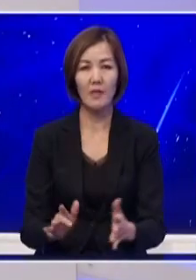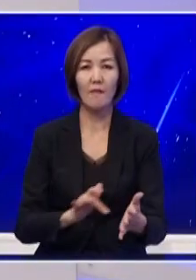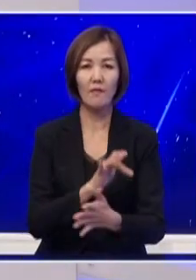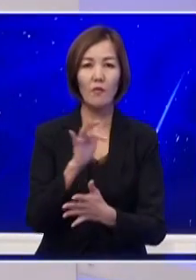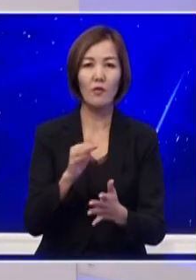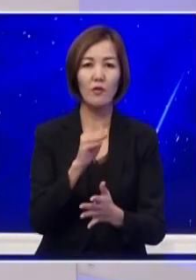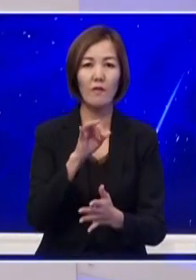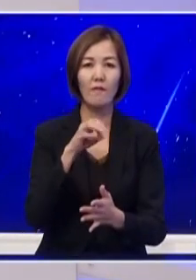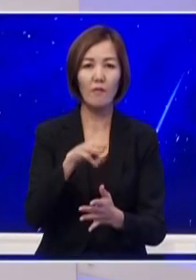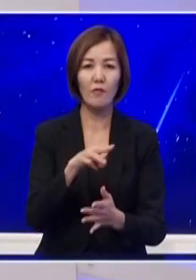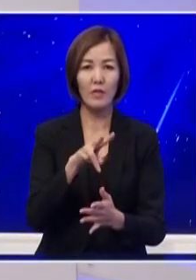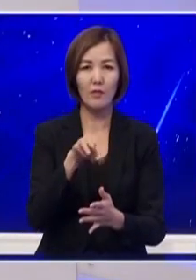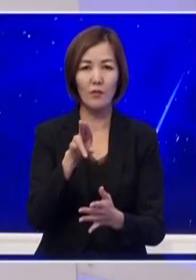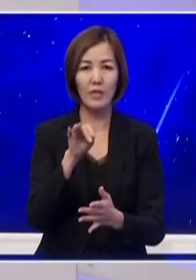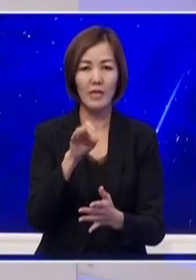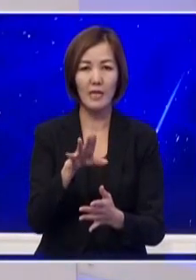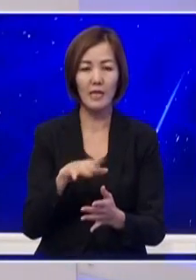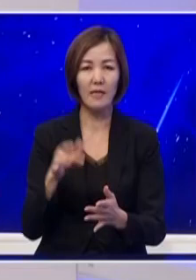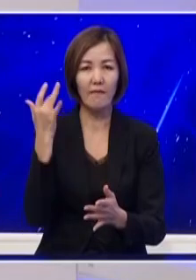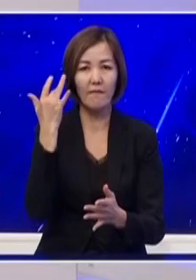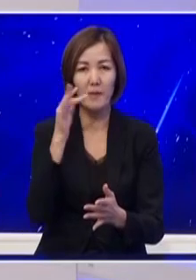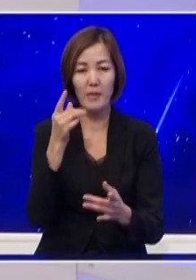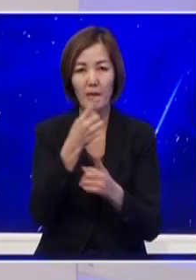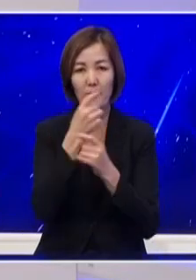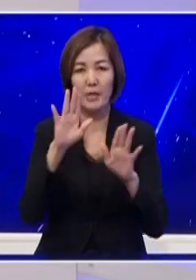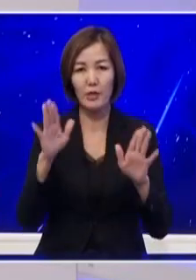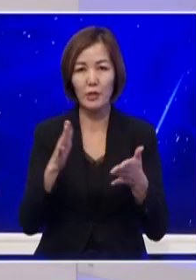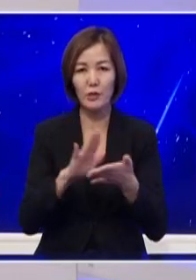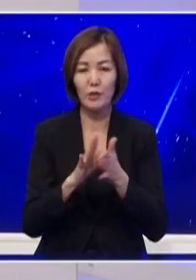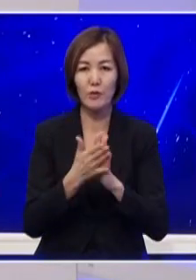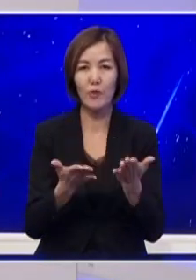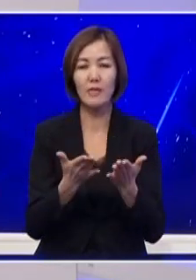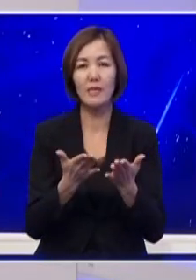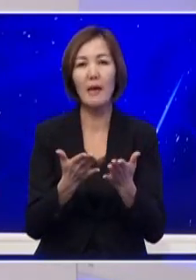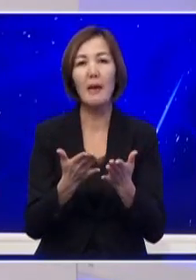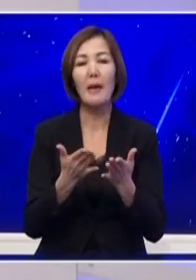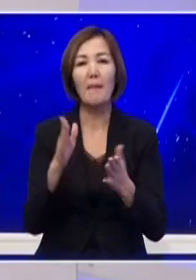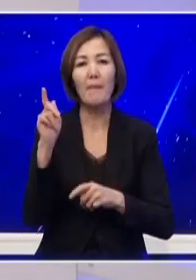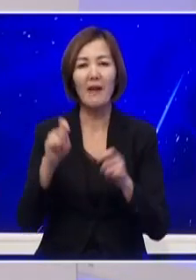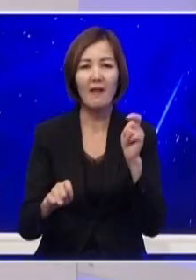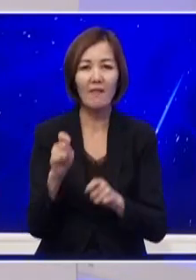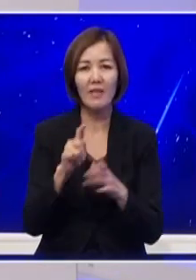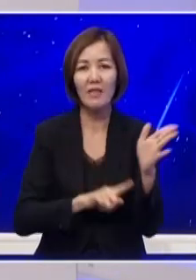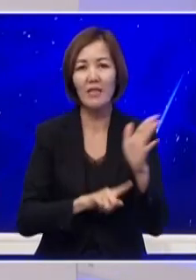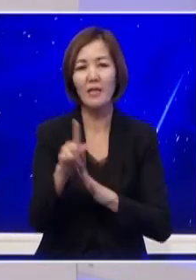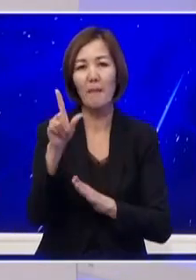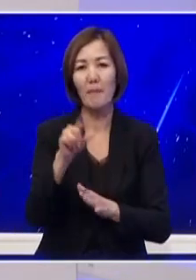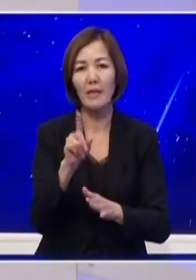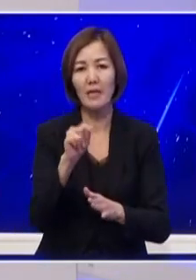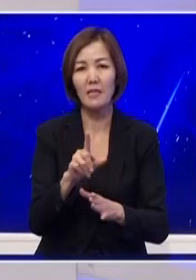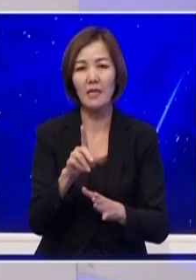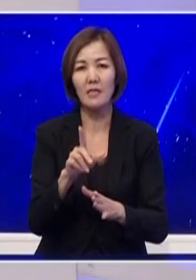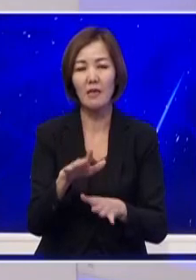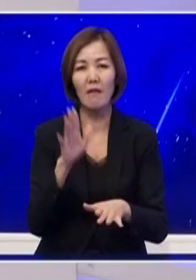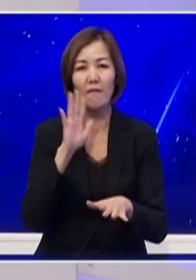В городе Форт Лодердейл штата Флориды объявили чрезвычайное положение. Проливные дожди, начавшиеся в понедельник,